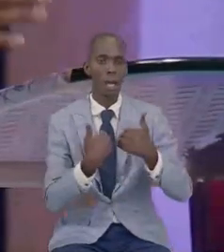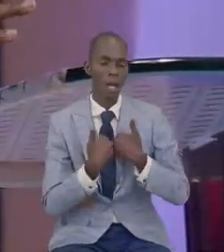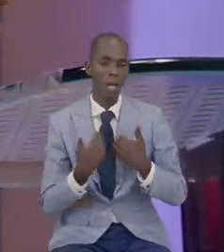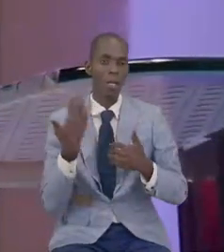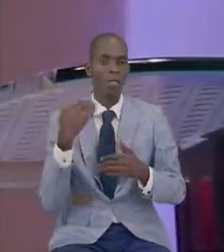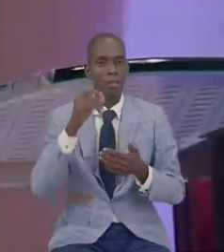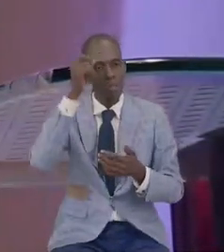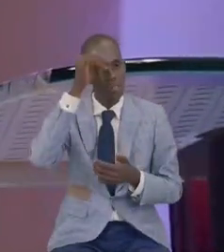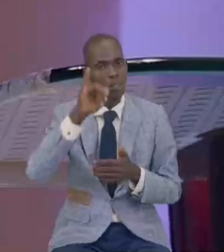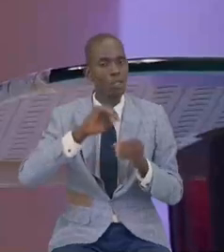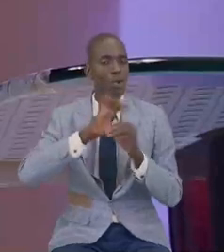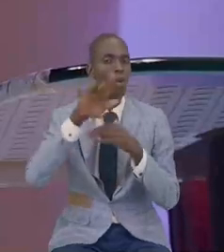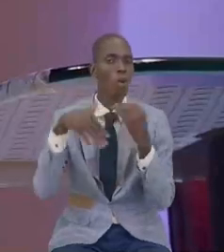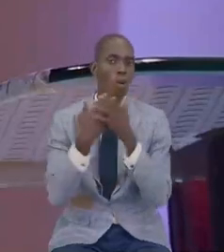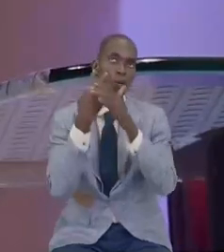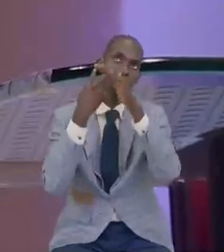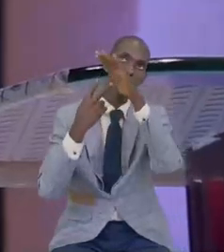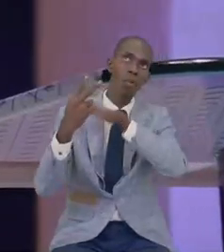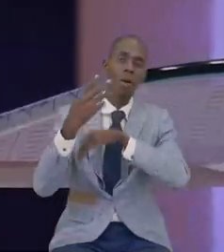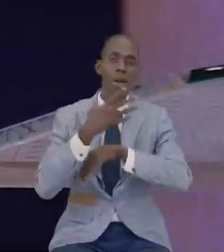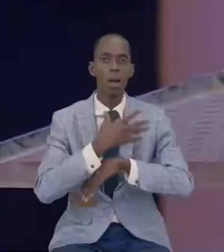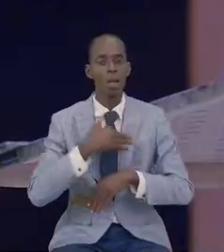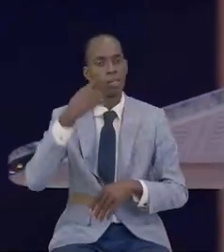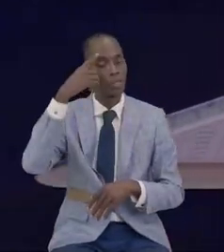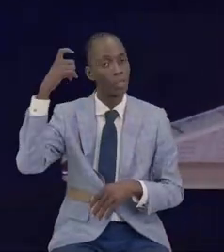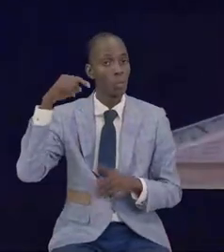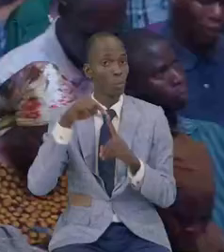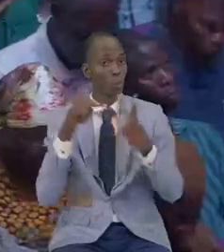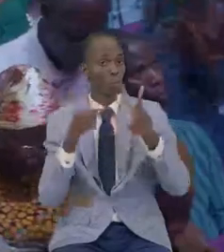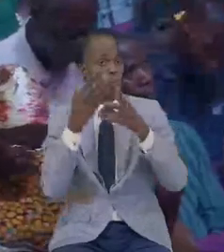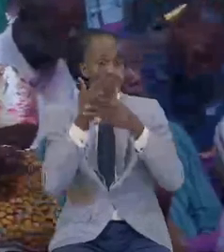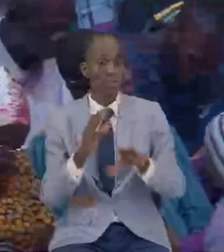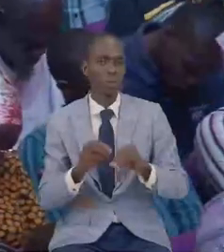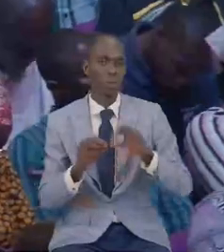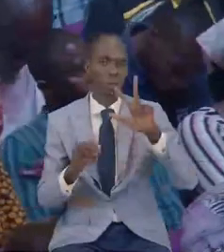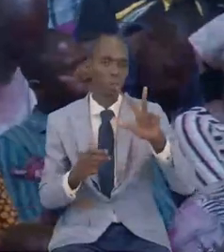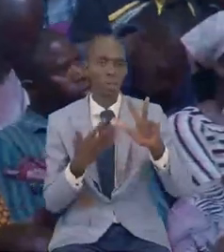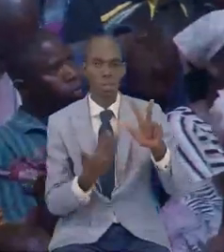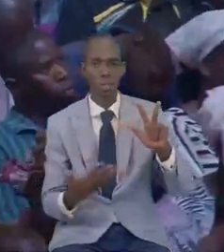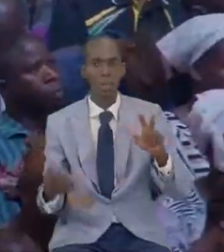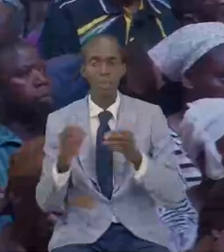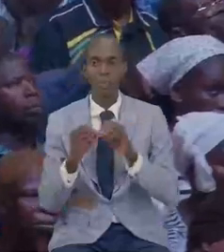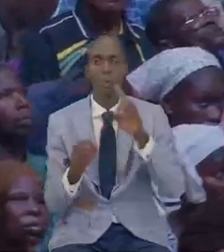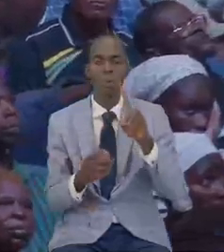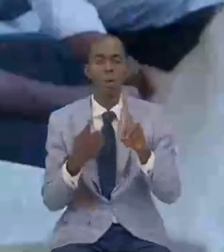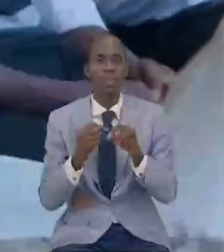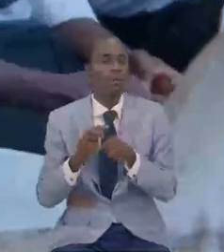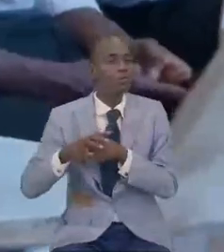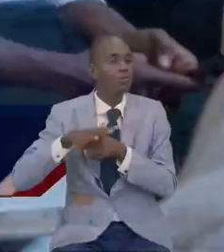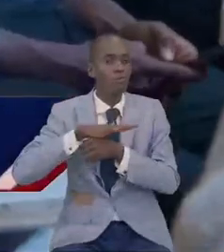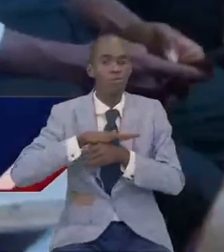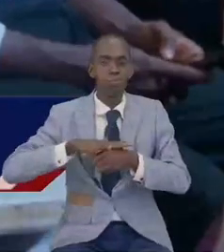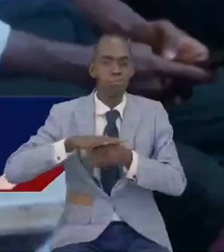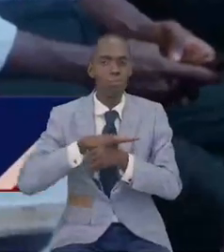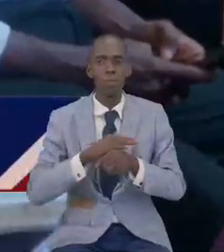les visions et tous les songes. Nous allons voir 3 sous-thèmes ici. 1. La pleine